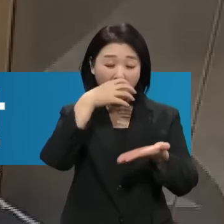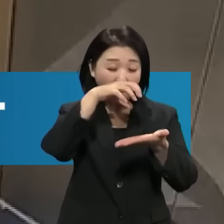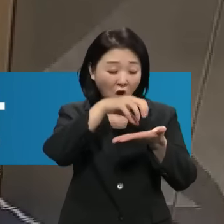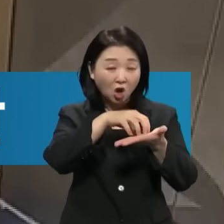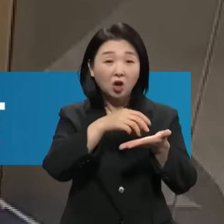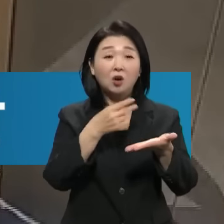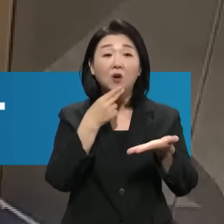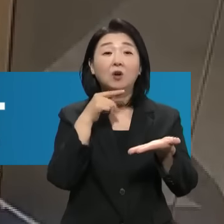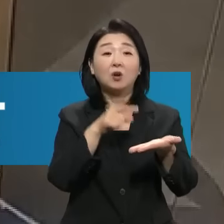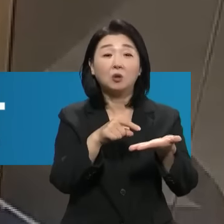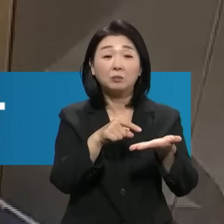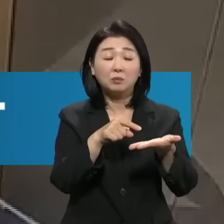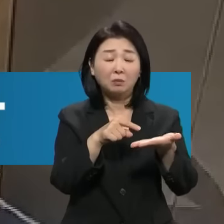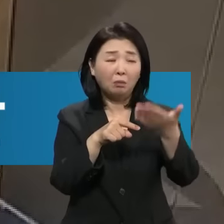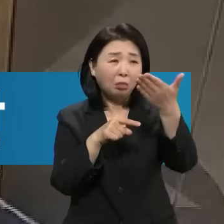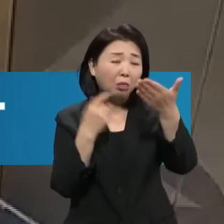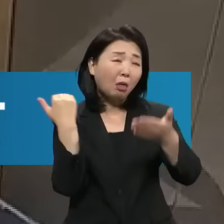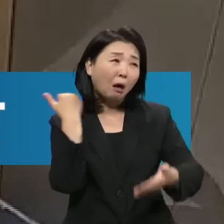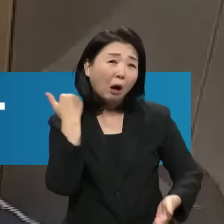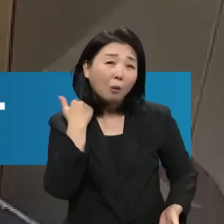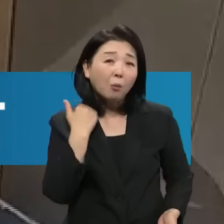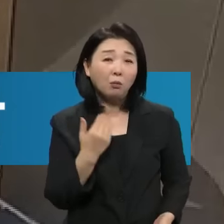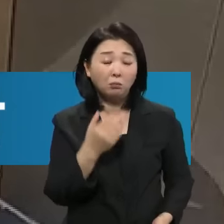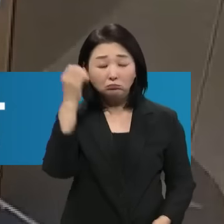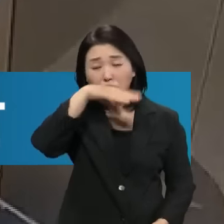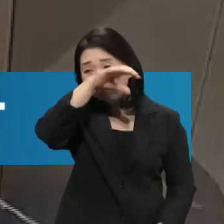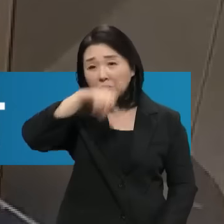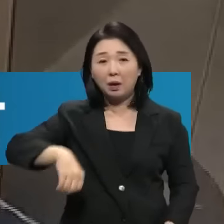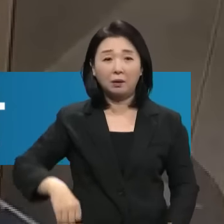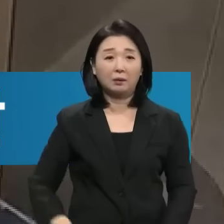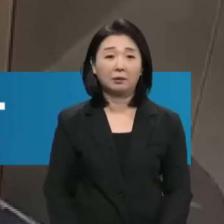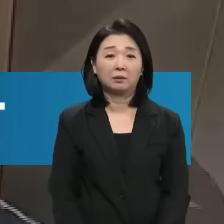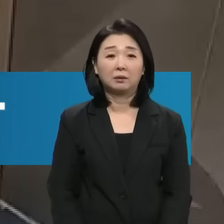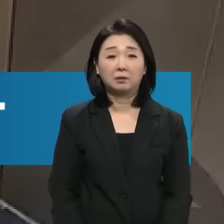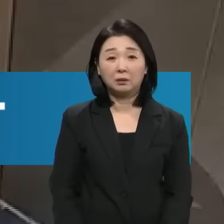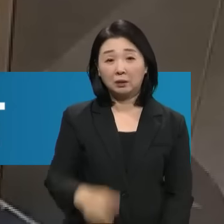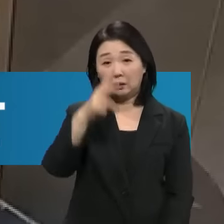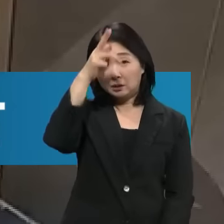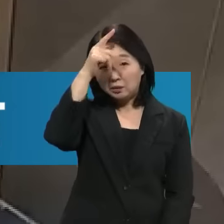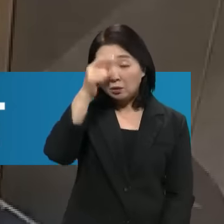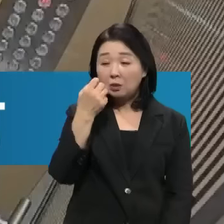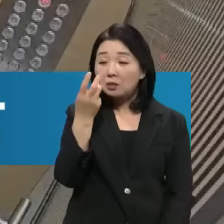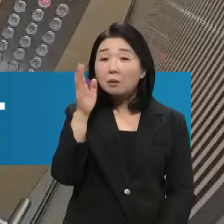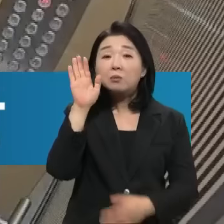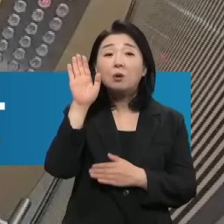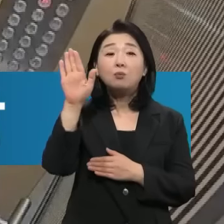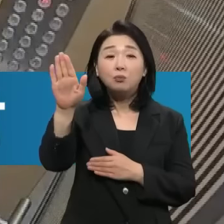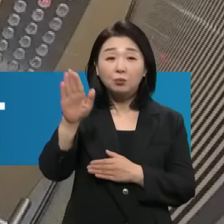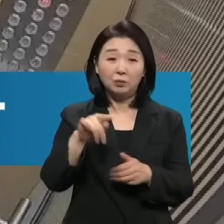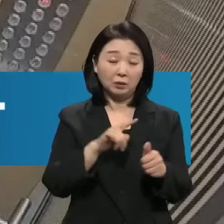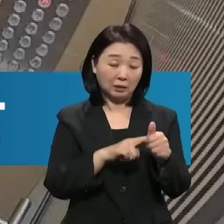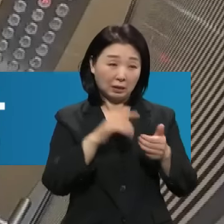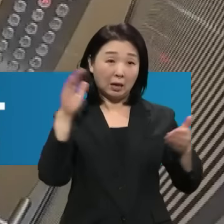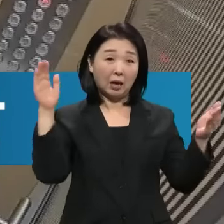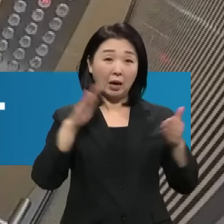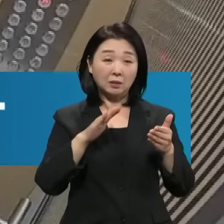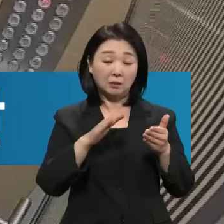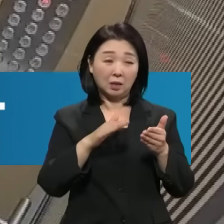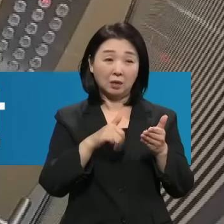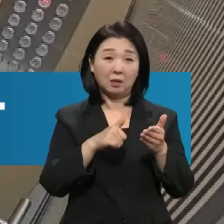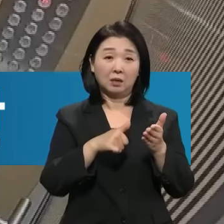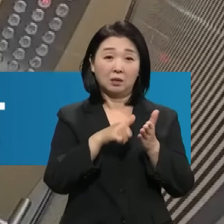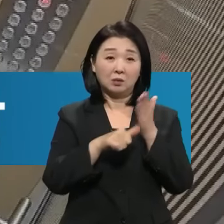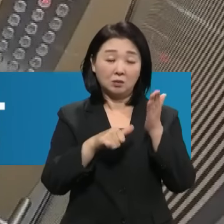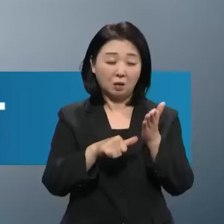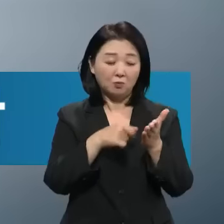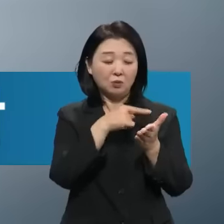도장도 없었고 시야도 가리고 있어서 무심결에 뗀 겁니다. 그런데 경찰은 3개월 뒤에 학생에게